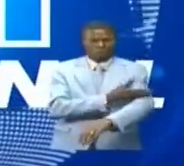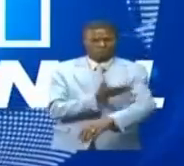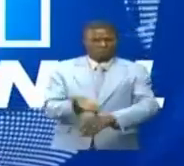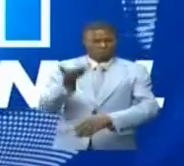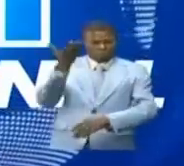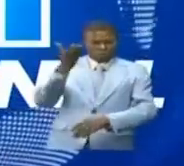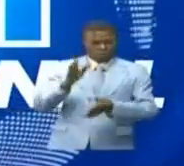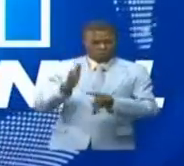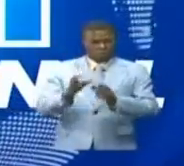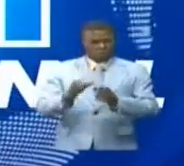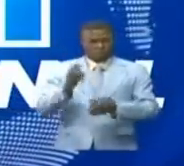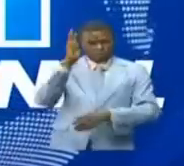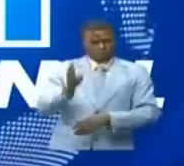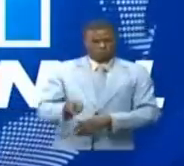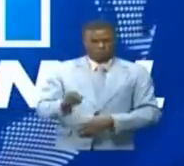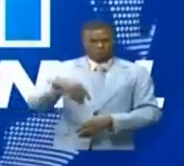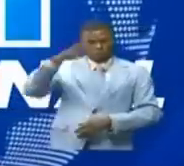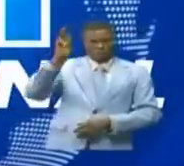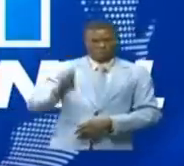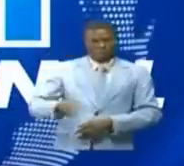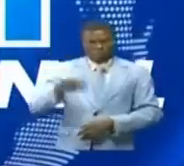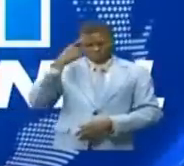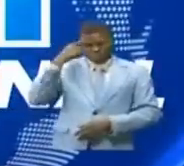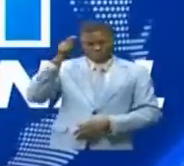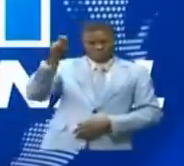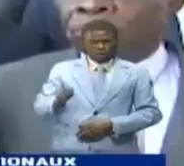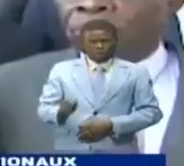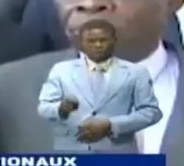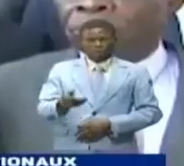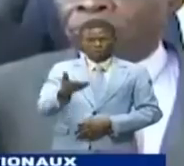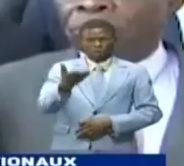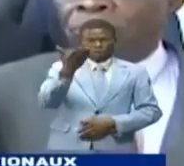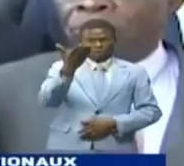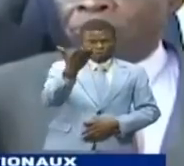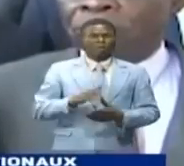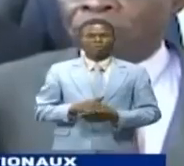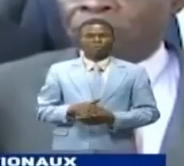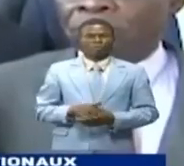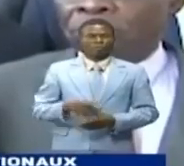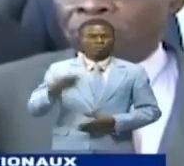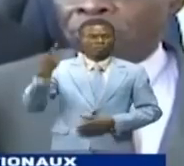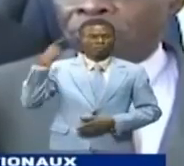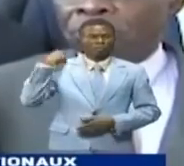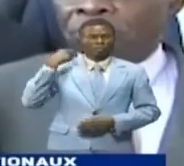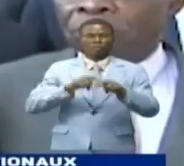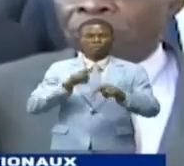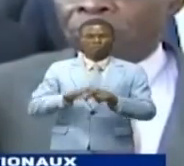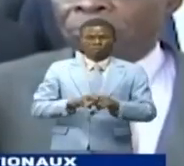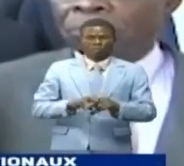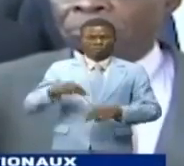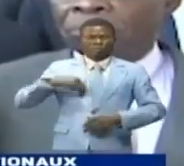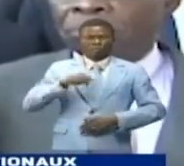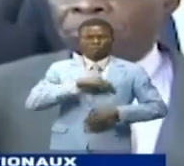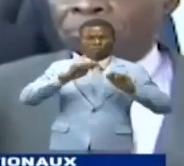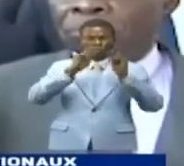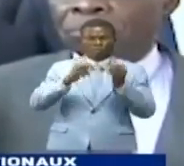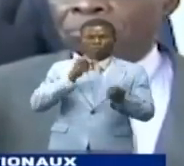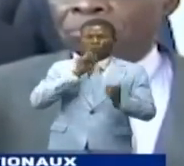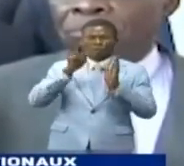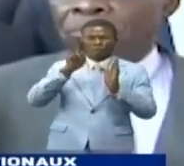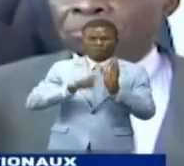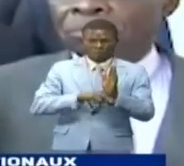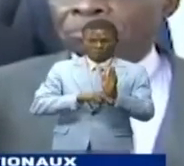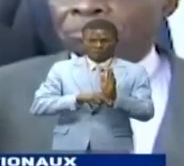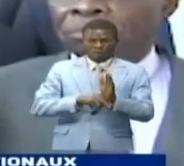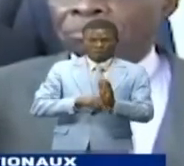moins 300%. Sylvie Mwembo pour le reportage. Députés nationaux, membres du groupe parlementaire Cap pour